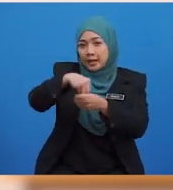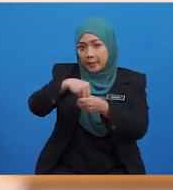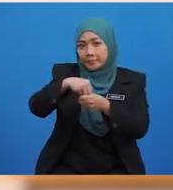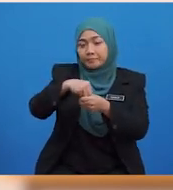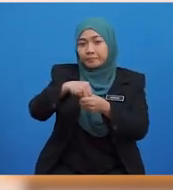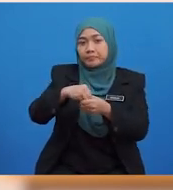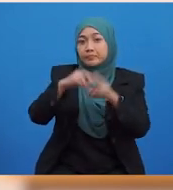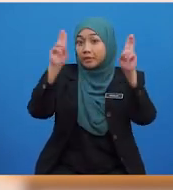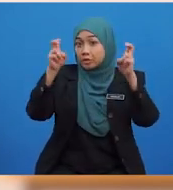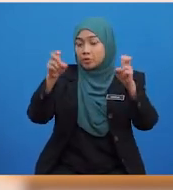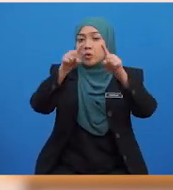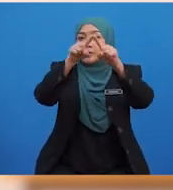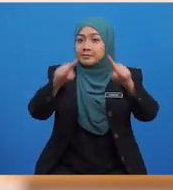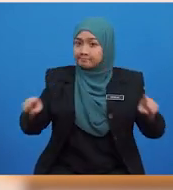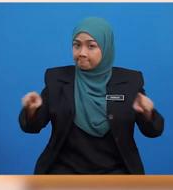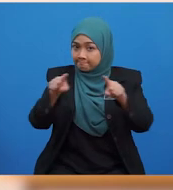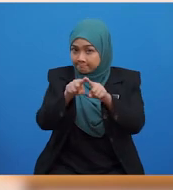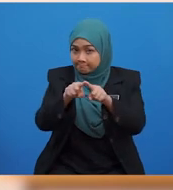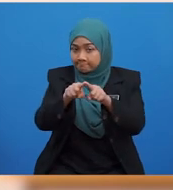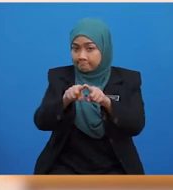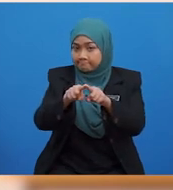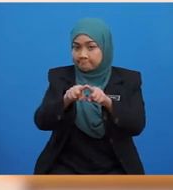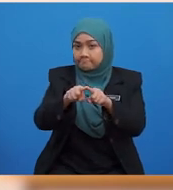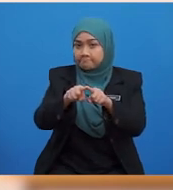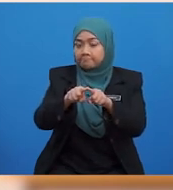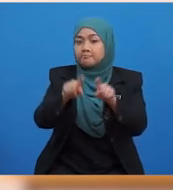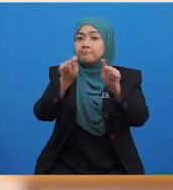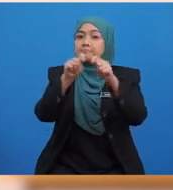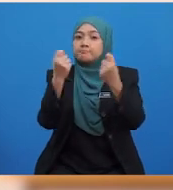dalam mata pelajaran matematik tambahan tingkatan